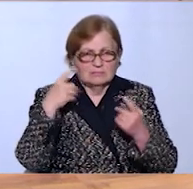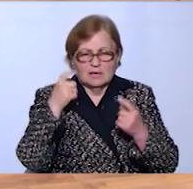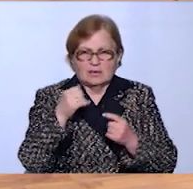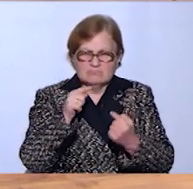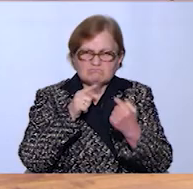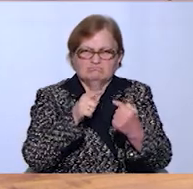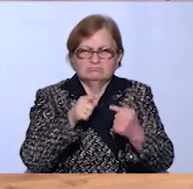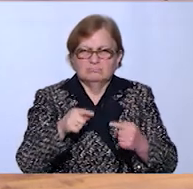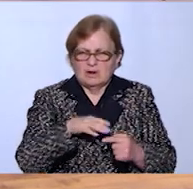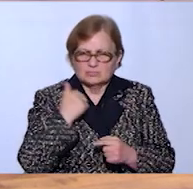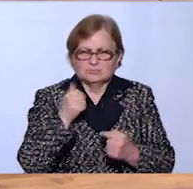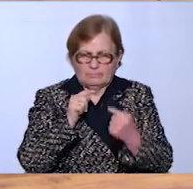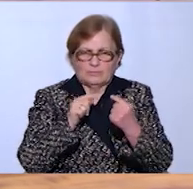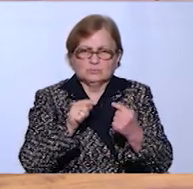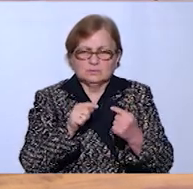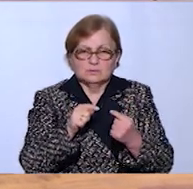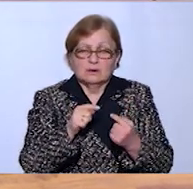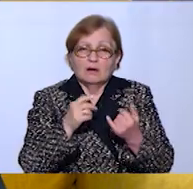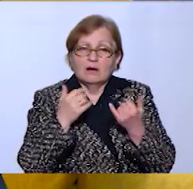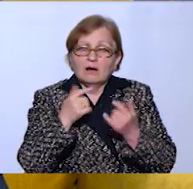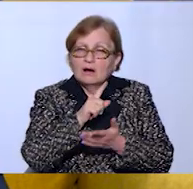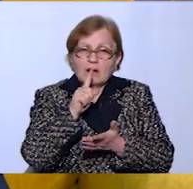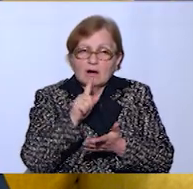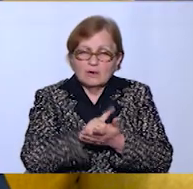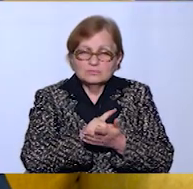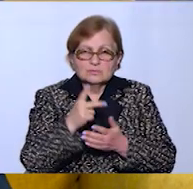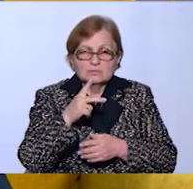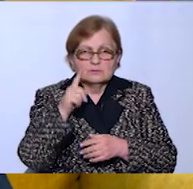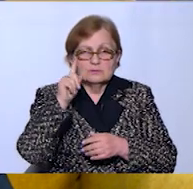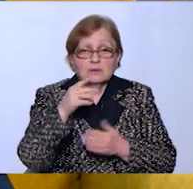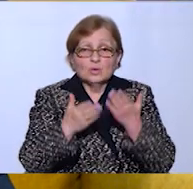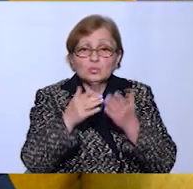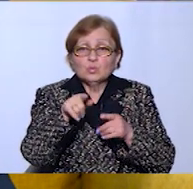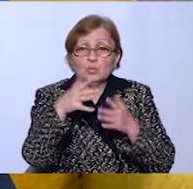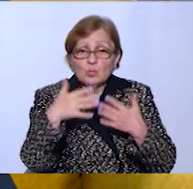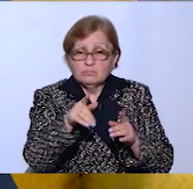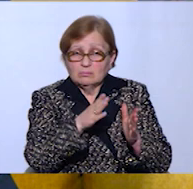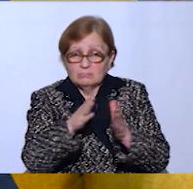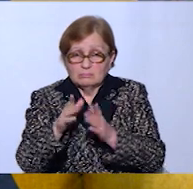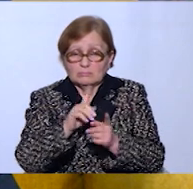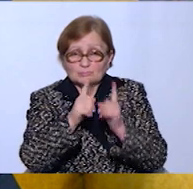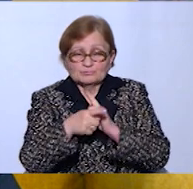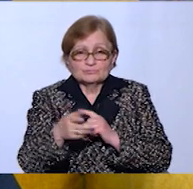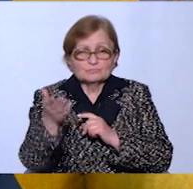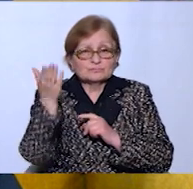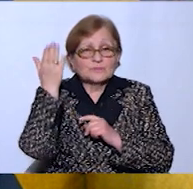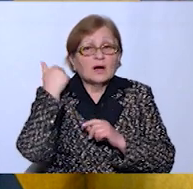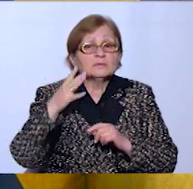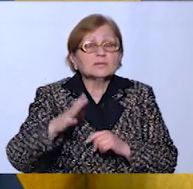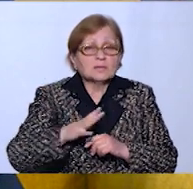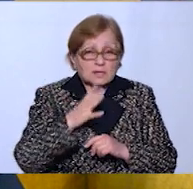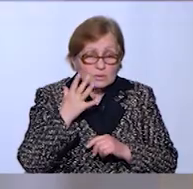ქცევები არის ახალი, რომ მოყვა ამ იზოლაციის პირობებში ცხოვრებას, რომ აქამდე ესეთი რამ